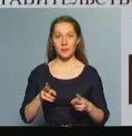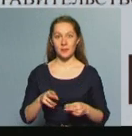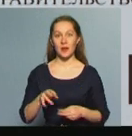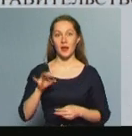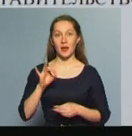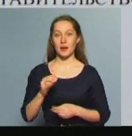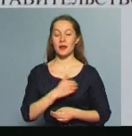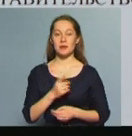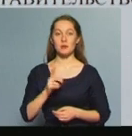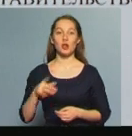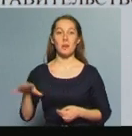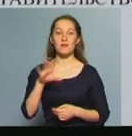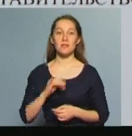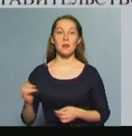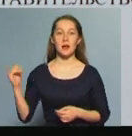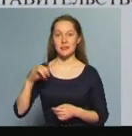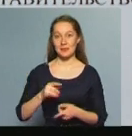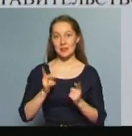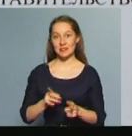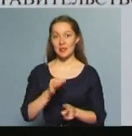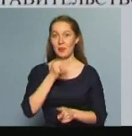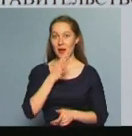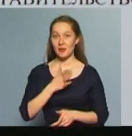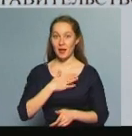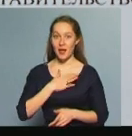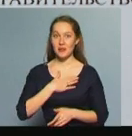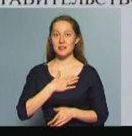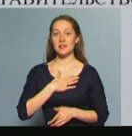хотим, чтобы всем нашим гостям действительно